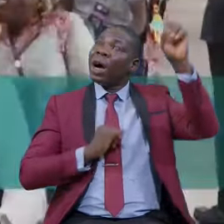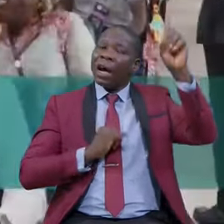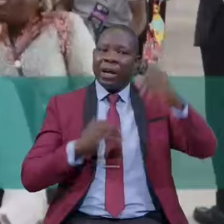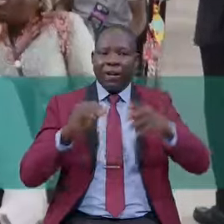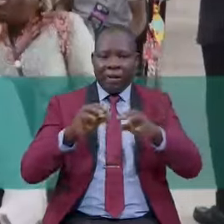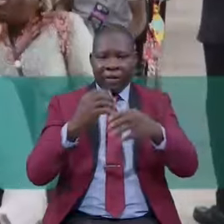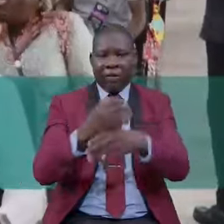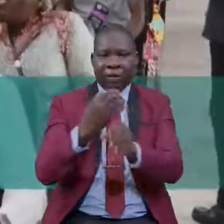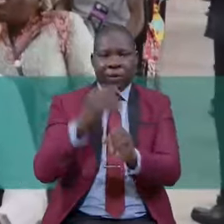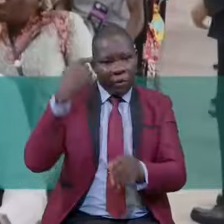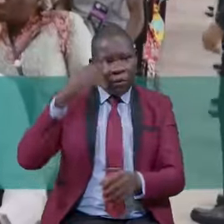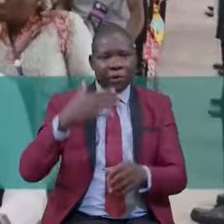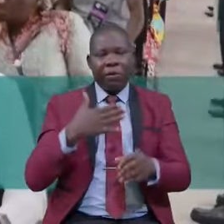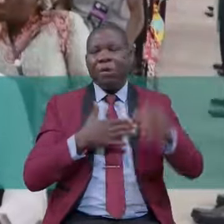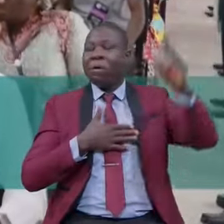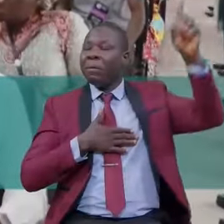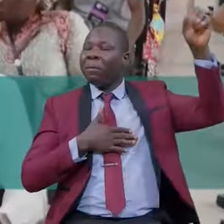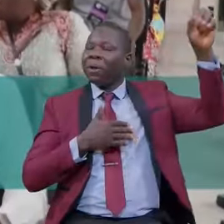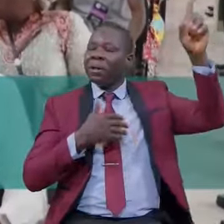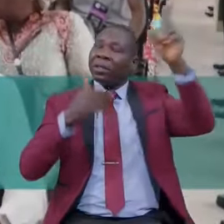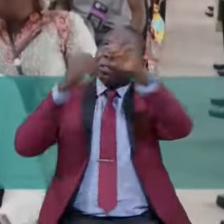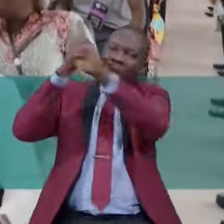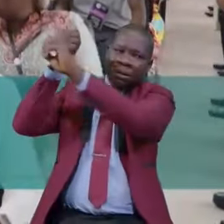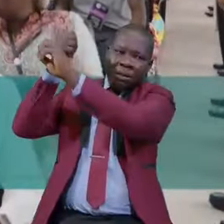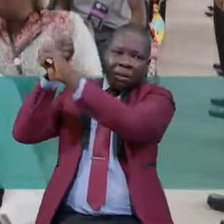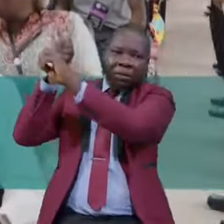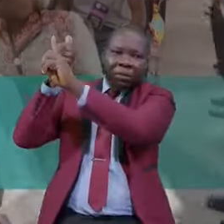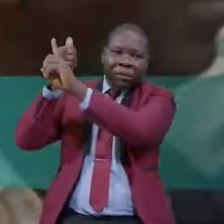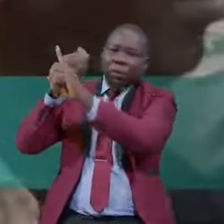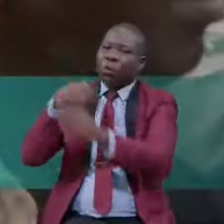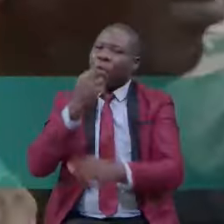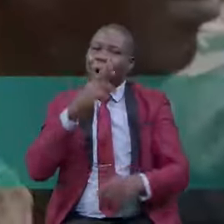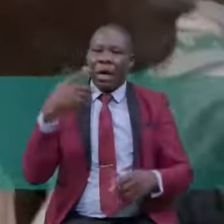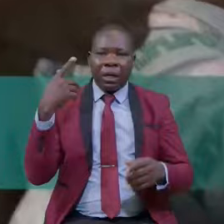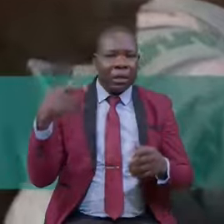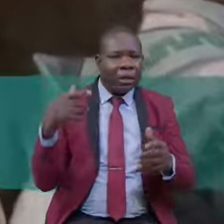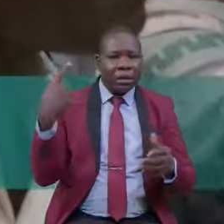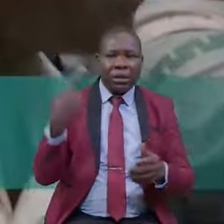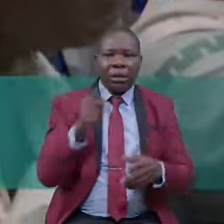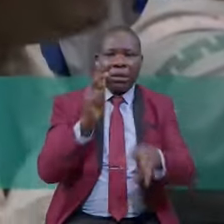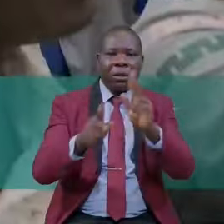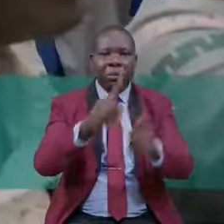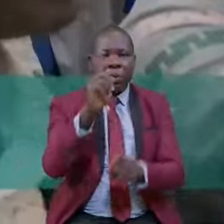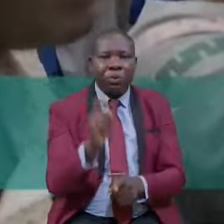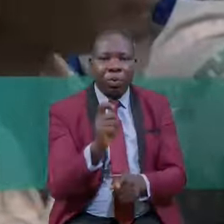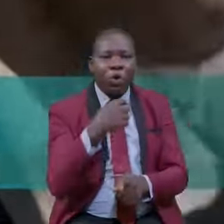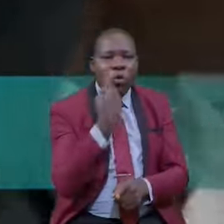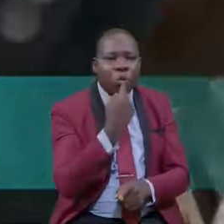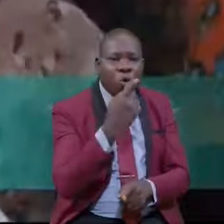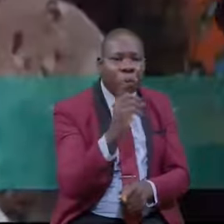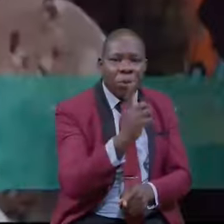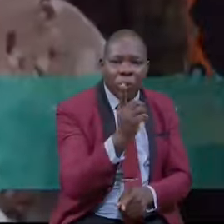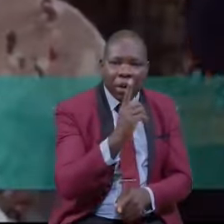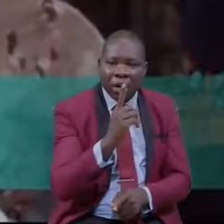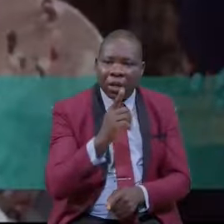qui sont ces gens-là? Ce peuple, où sont ces gens-là? J'ai dit, où est ce peuple? They